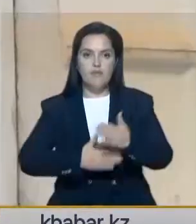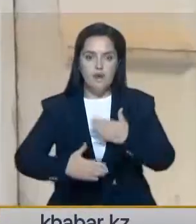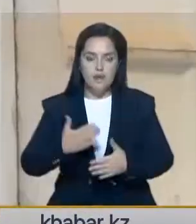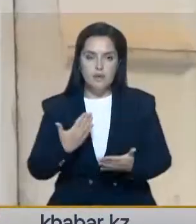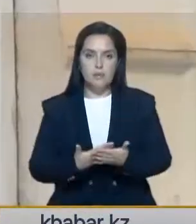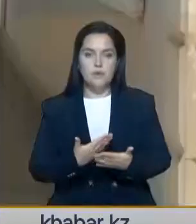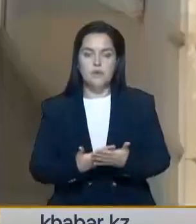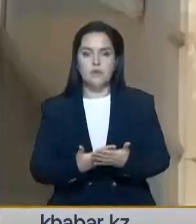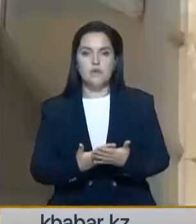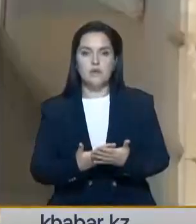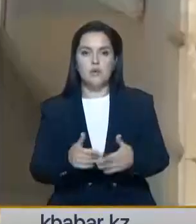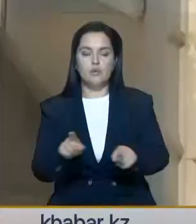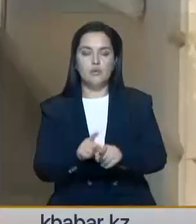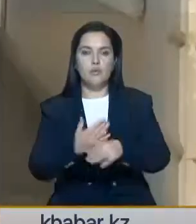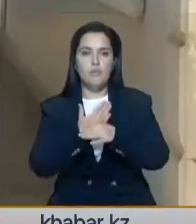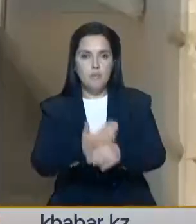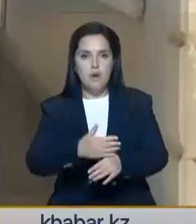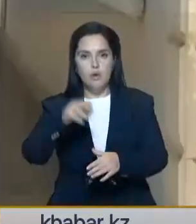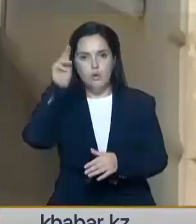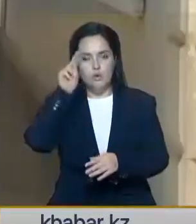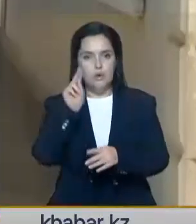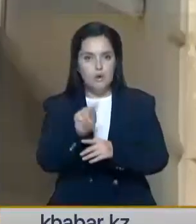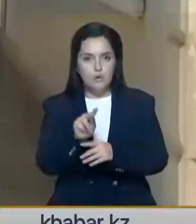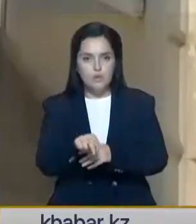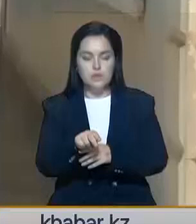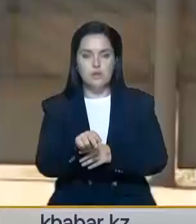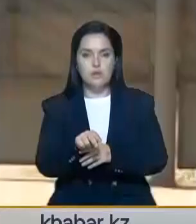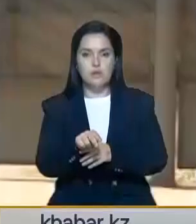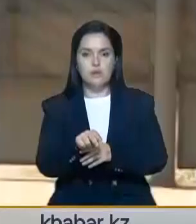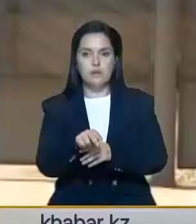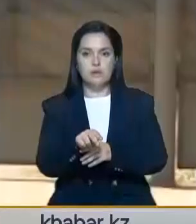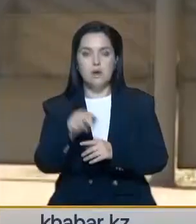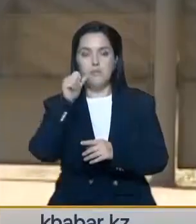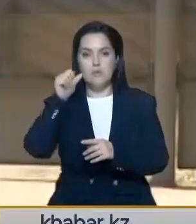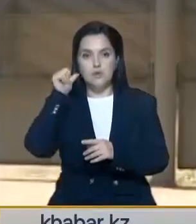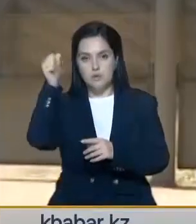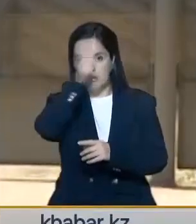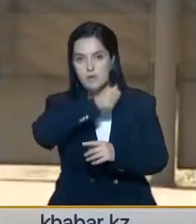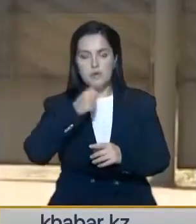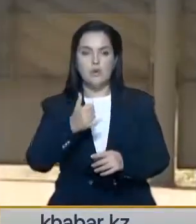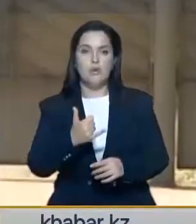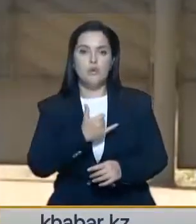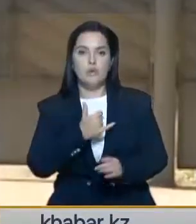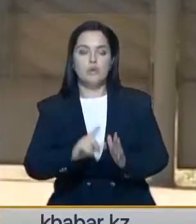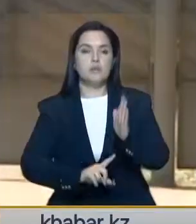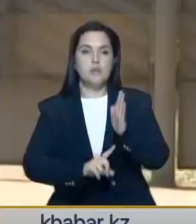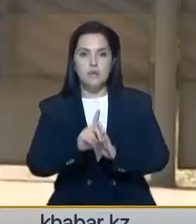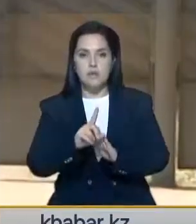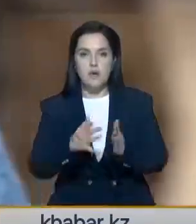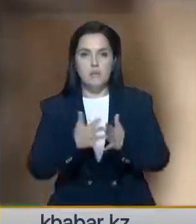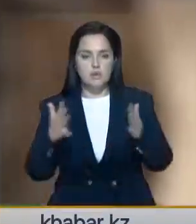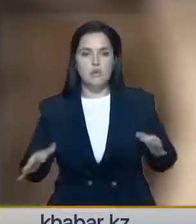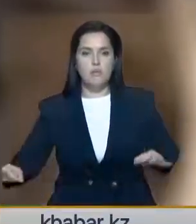Помимо этого мы помогаем с образованием, с обучением. В прошлом году у нас стартовал большой